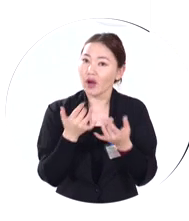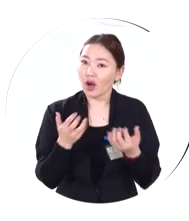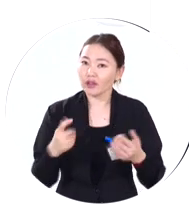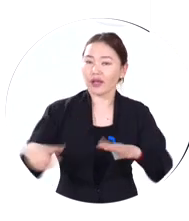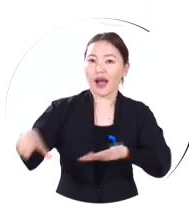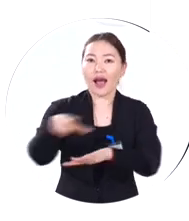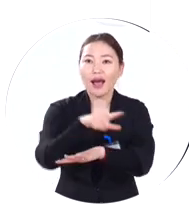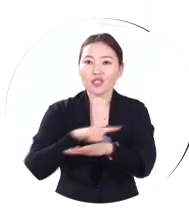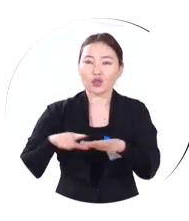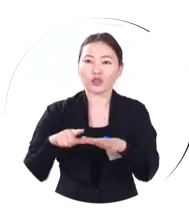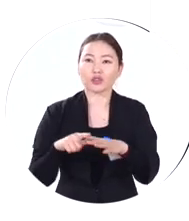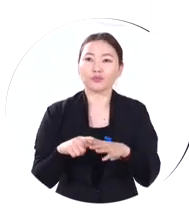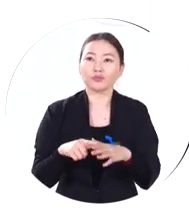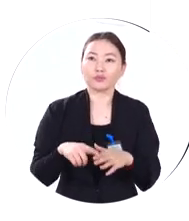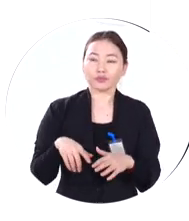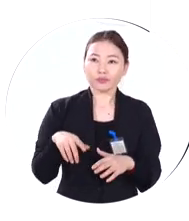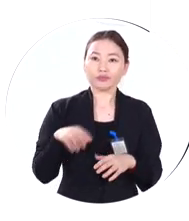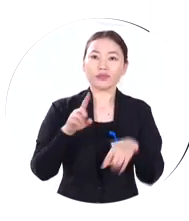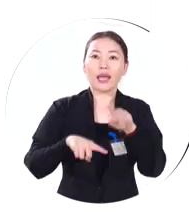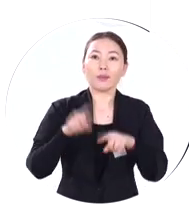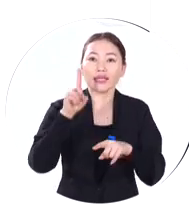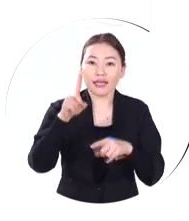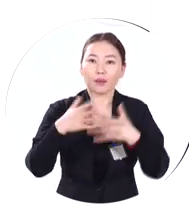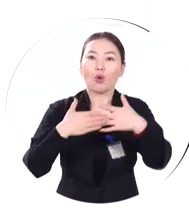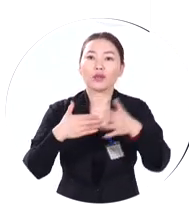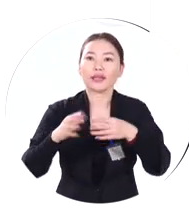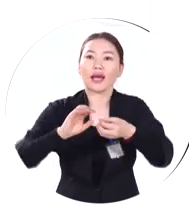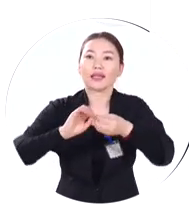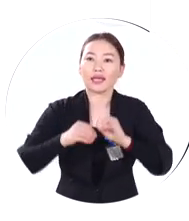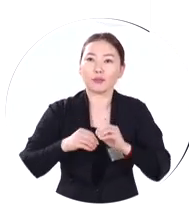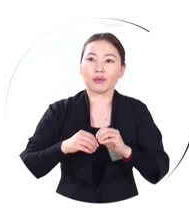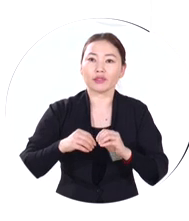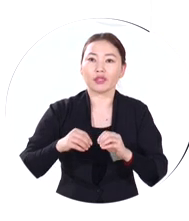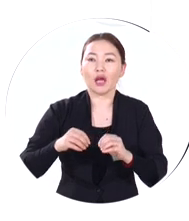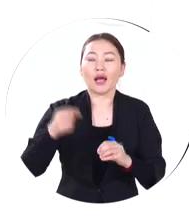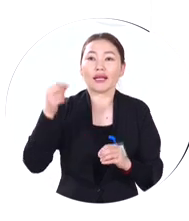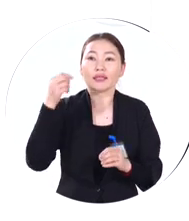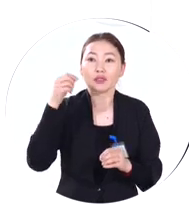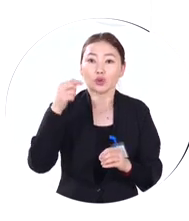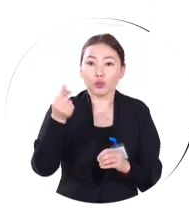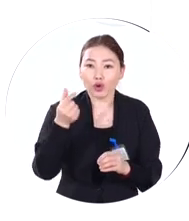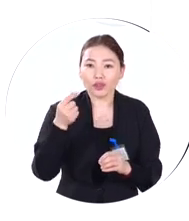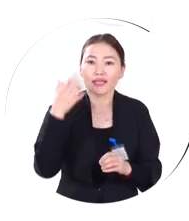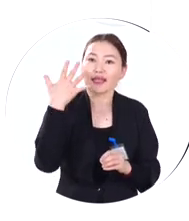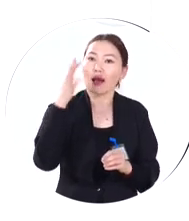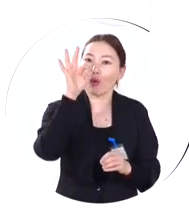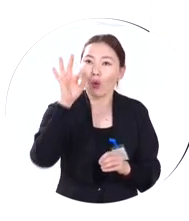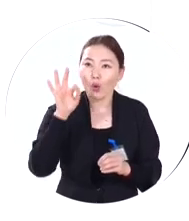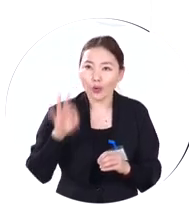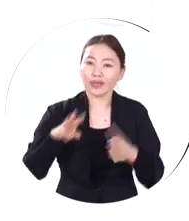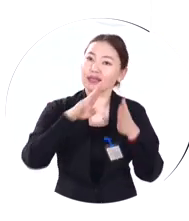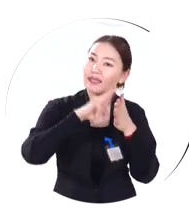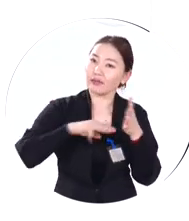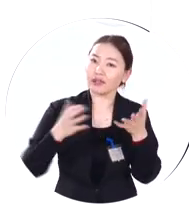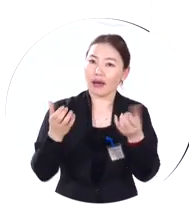Манчжин улсын газрын асуудал гадаад руу удаа дараалан амжилтгүй болсон дайны хэлбэр зэргийн шийдвэрлэж Монголд бүх талаар маягтлан бичвэрхийг